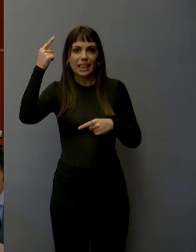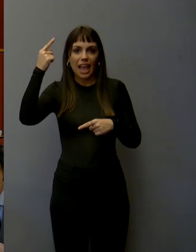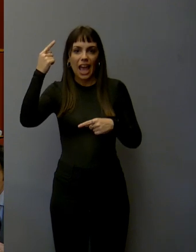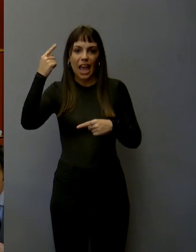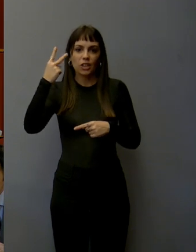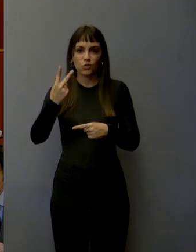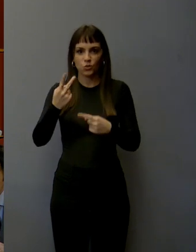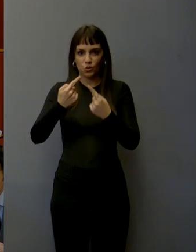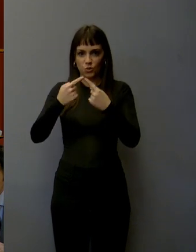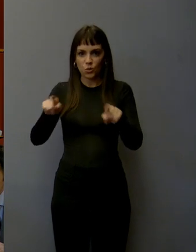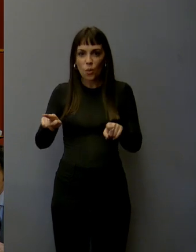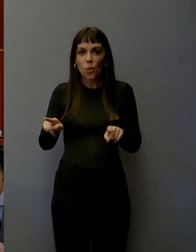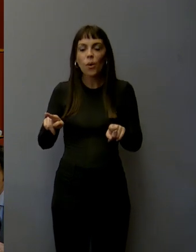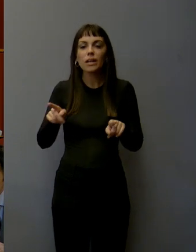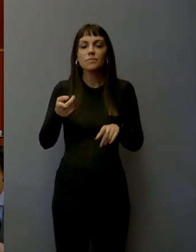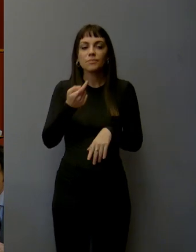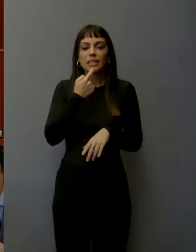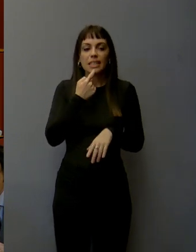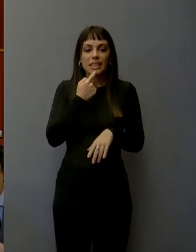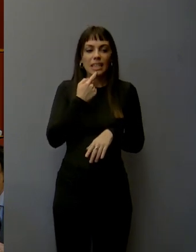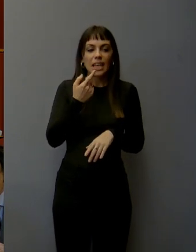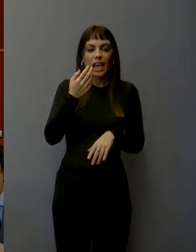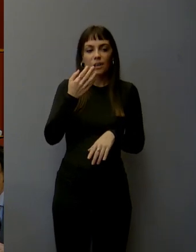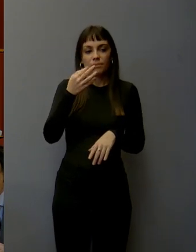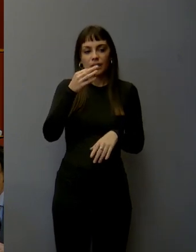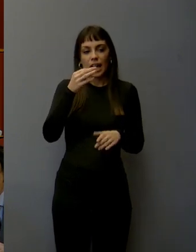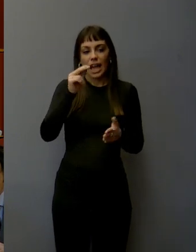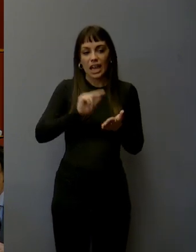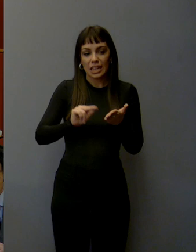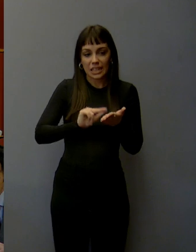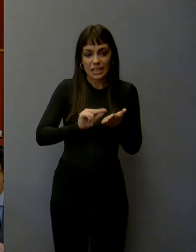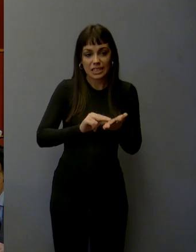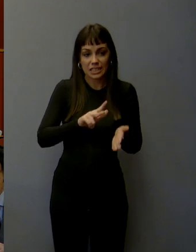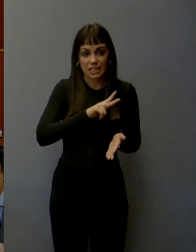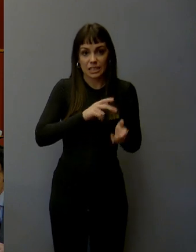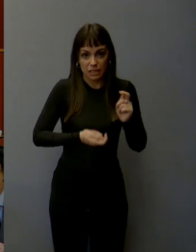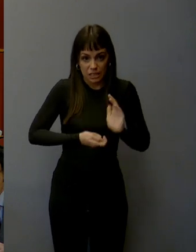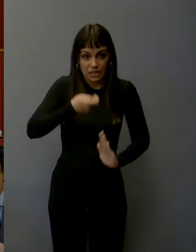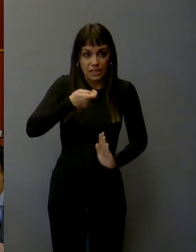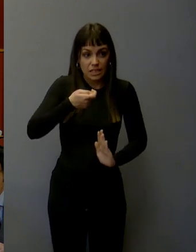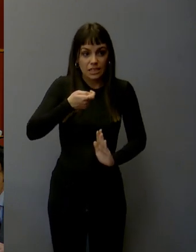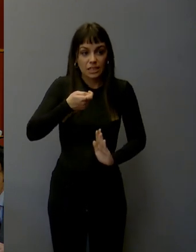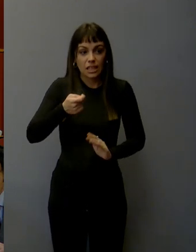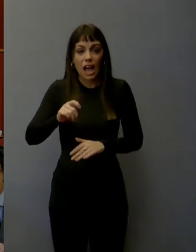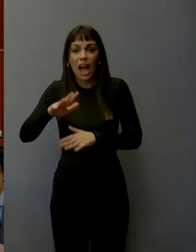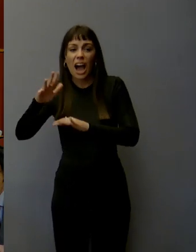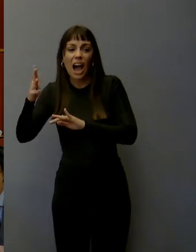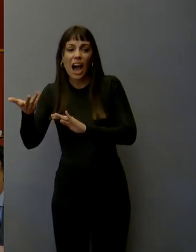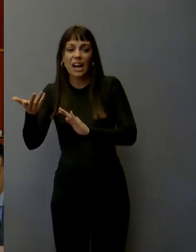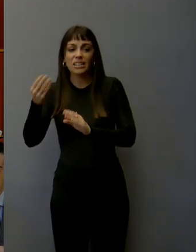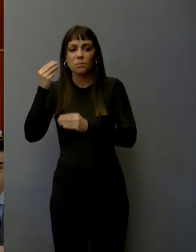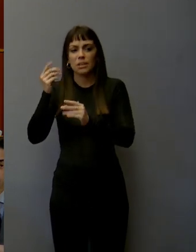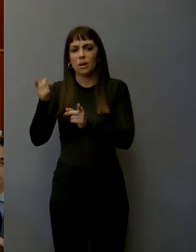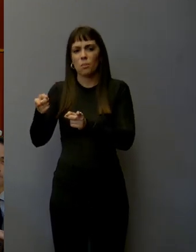a chi aveva redditi più alti e chi invece legittimamente pone un'equazione e penso in qualche modo la parte politica più vicina